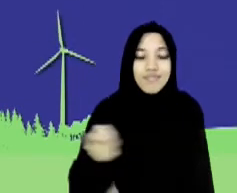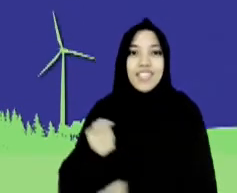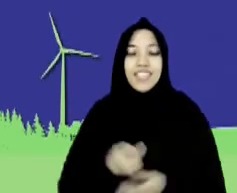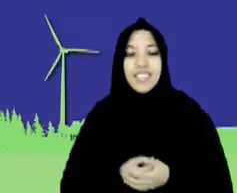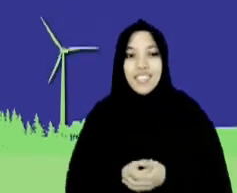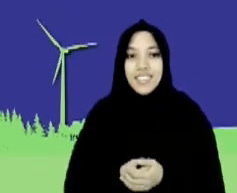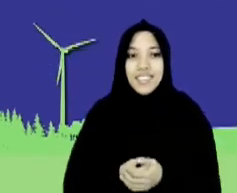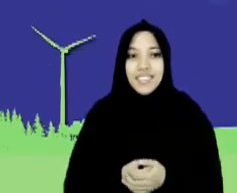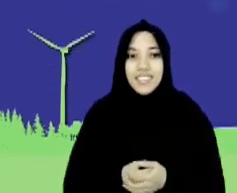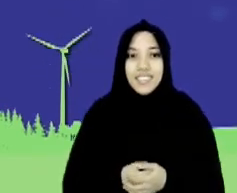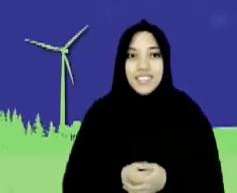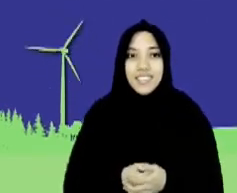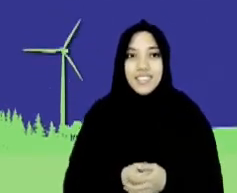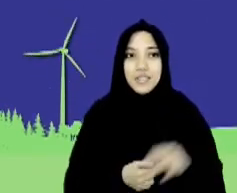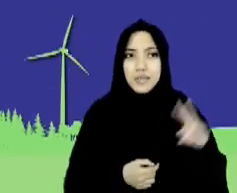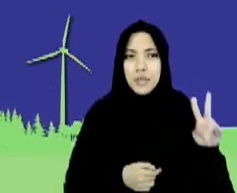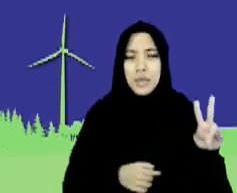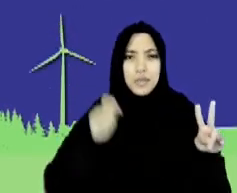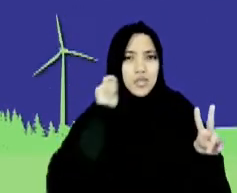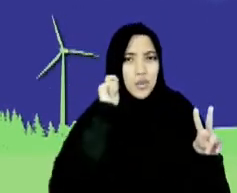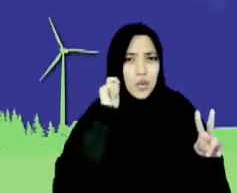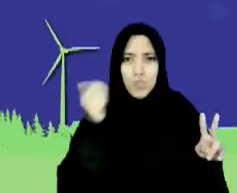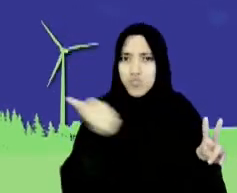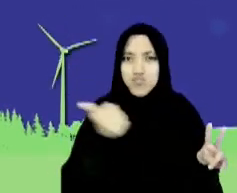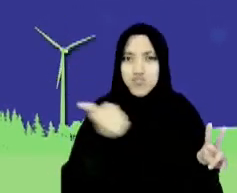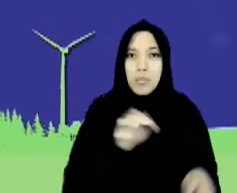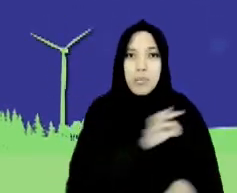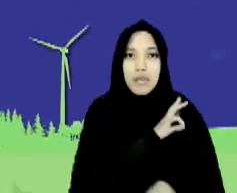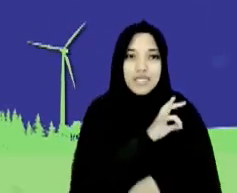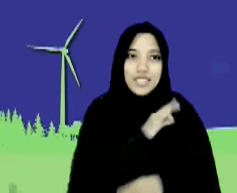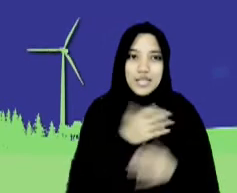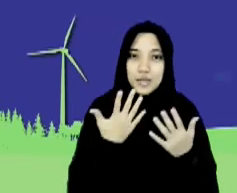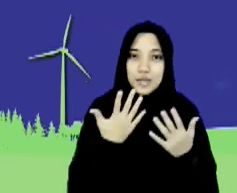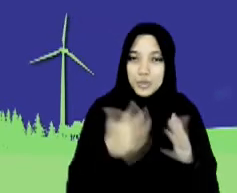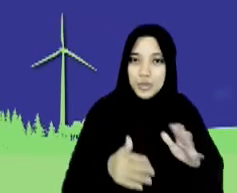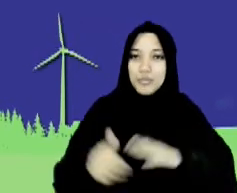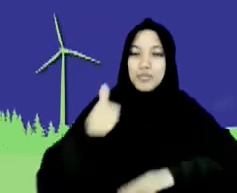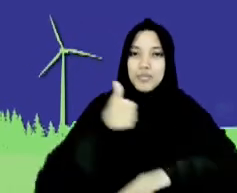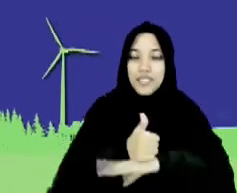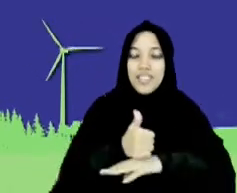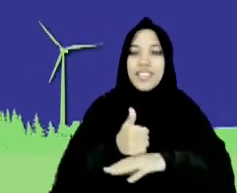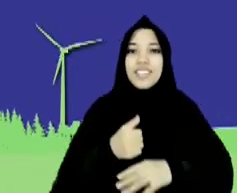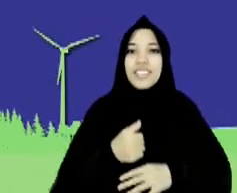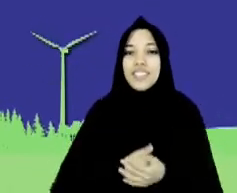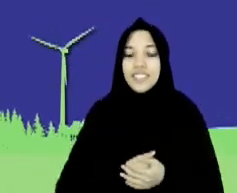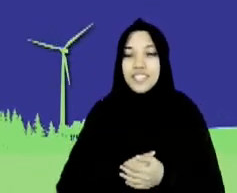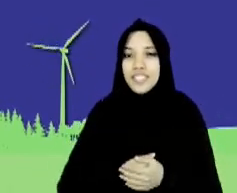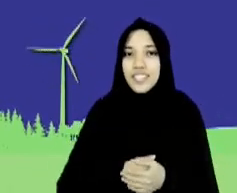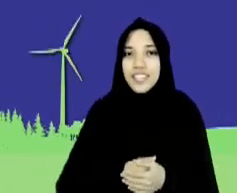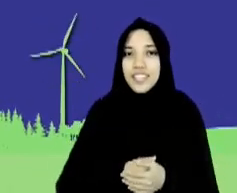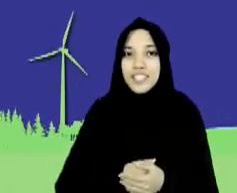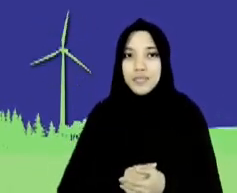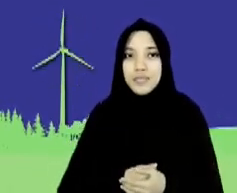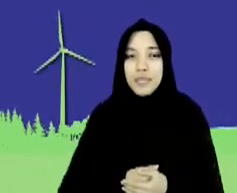dua perempuan hebat dan berprestasi yang menduduki posisi strategis di eh